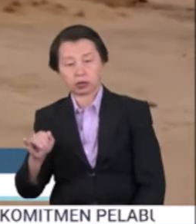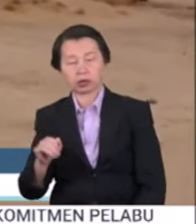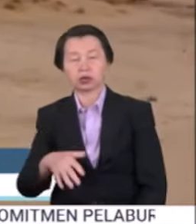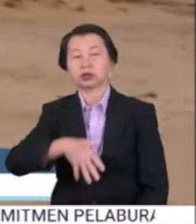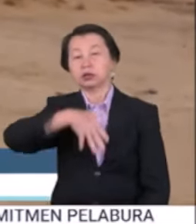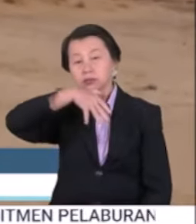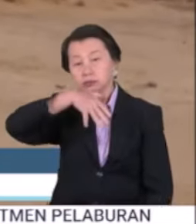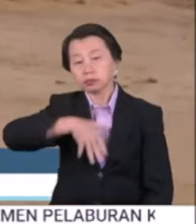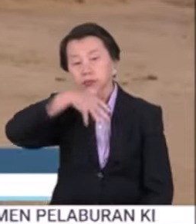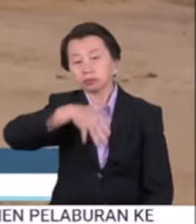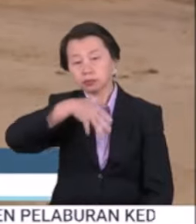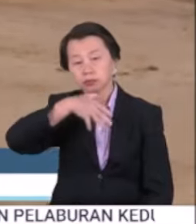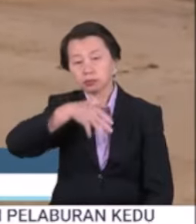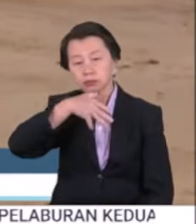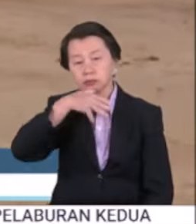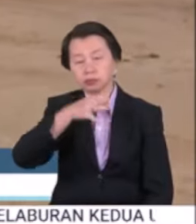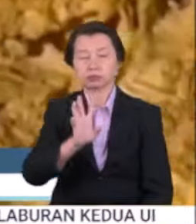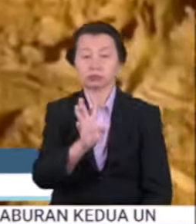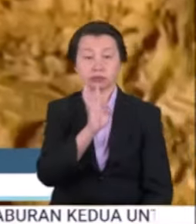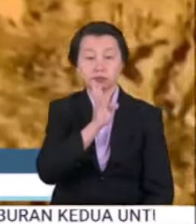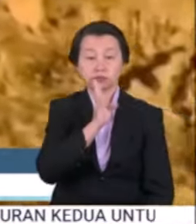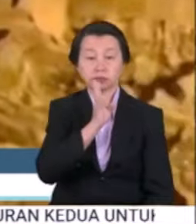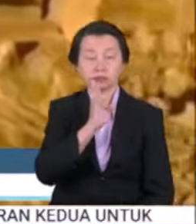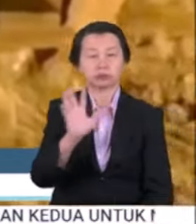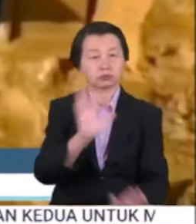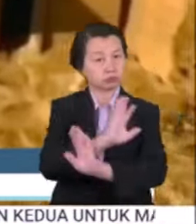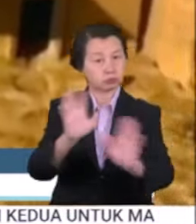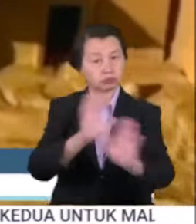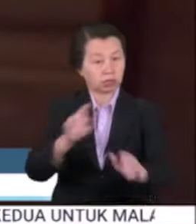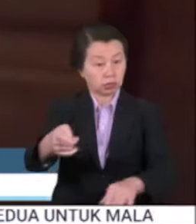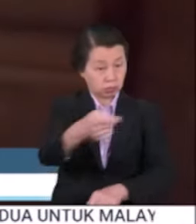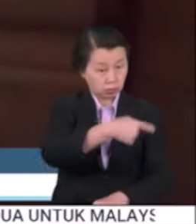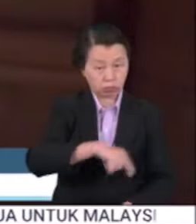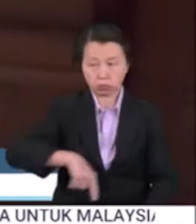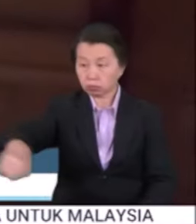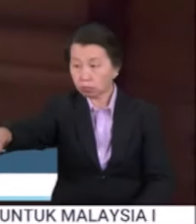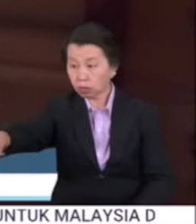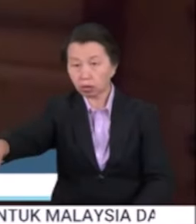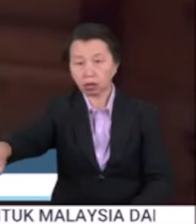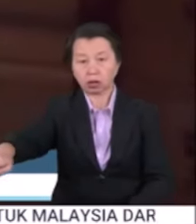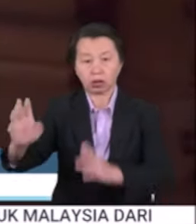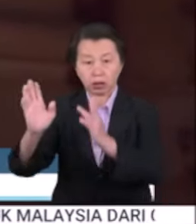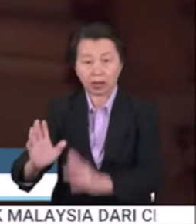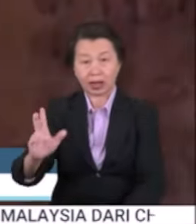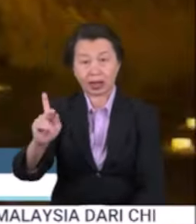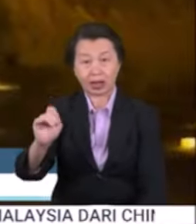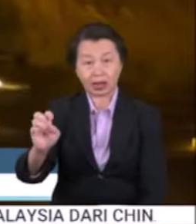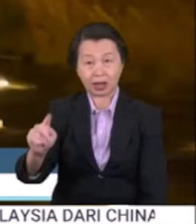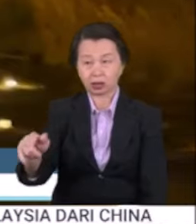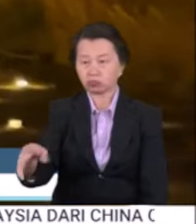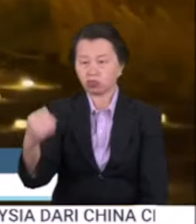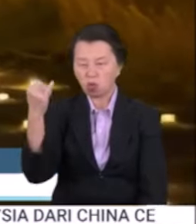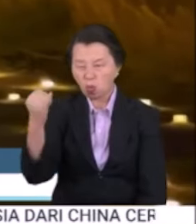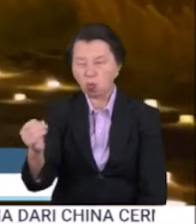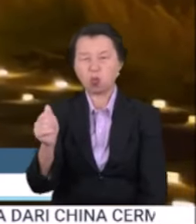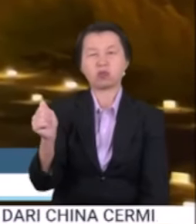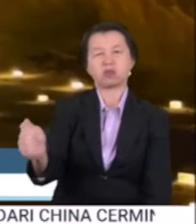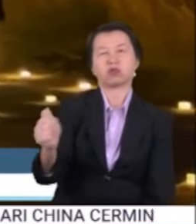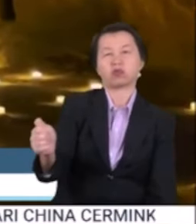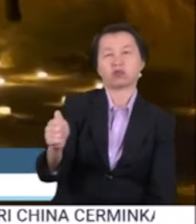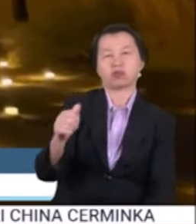nabi muhammadaii wasers jangan Negeri kaum yang menzalimi diri